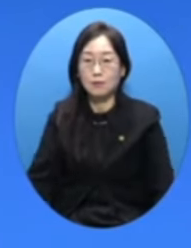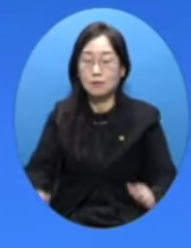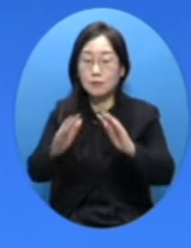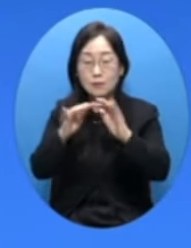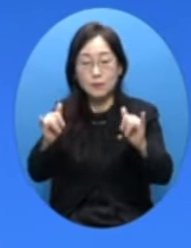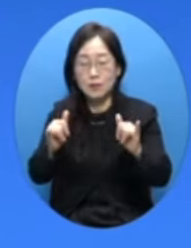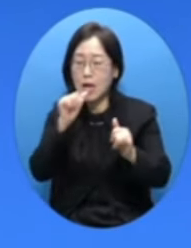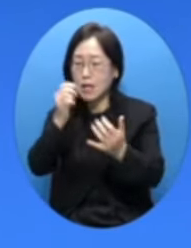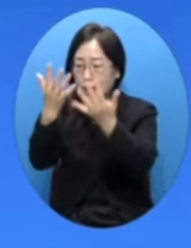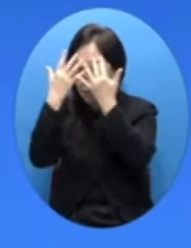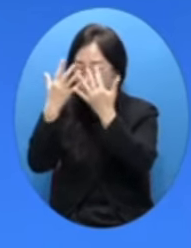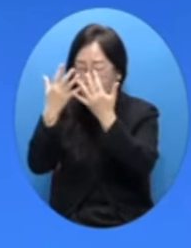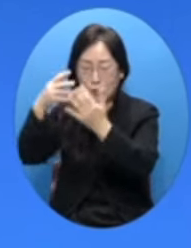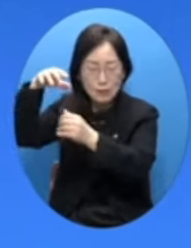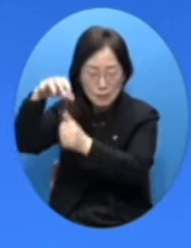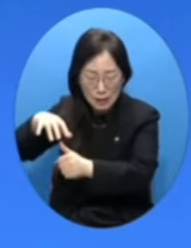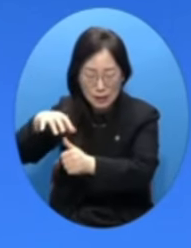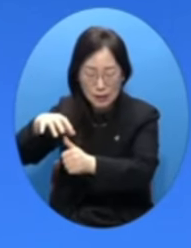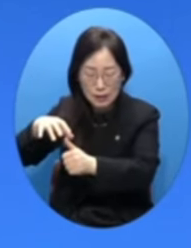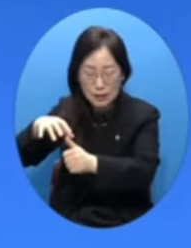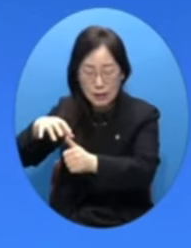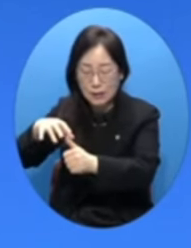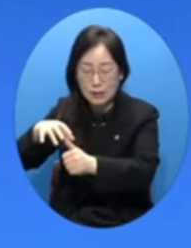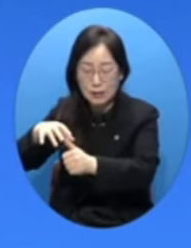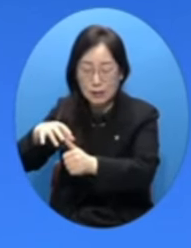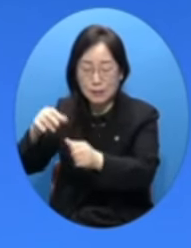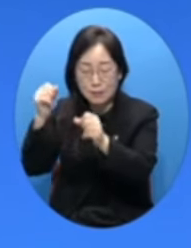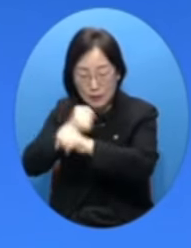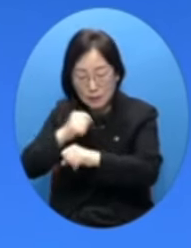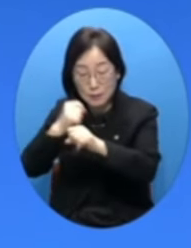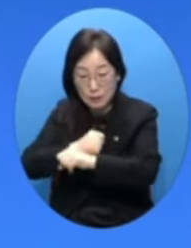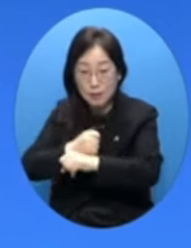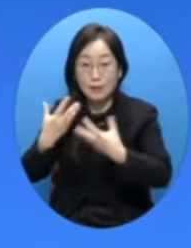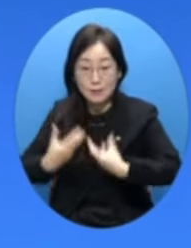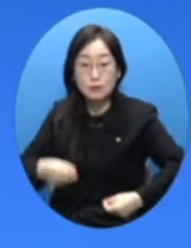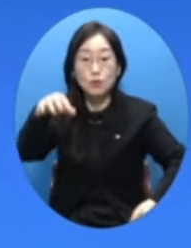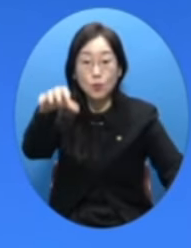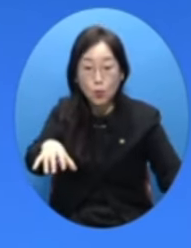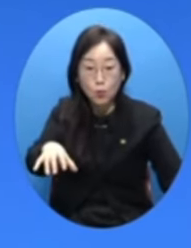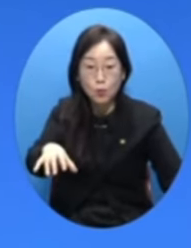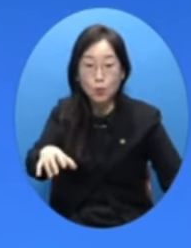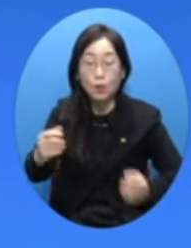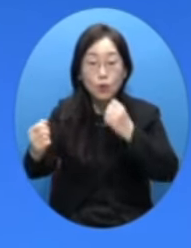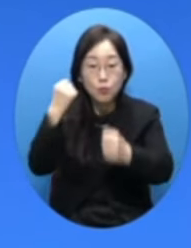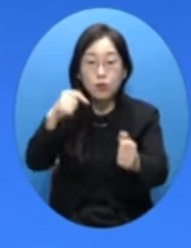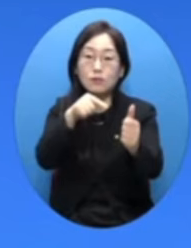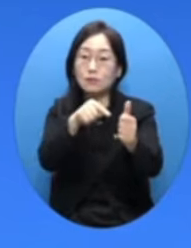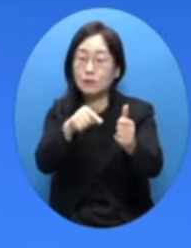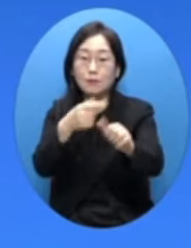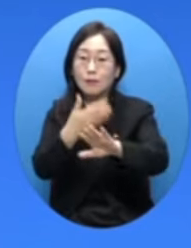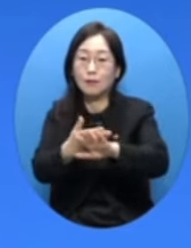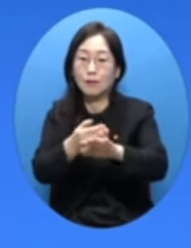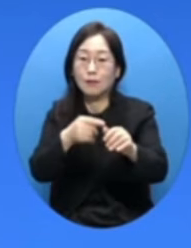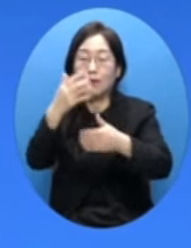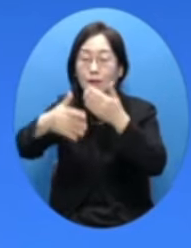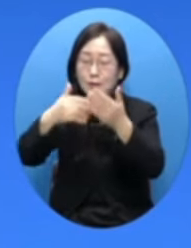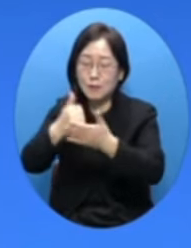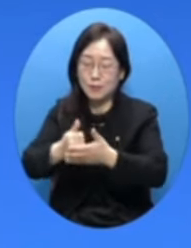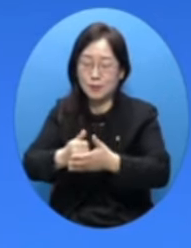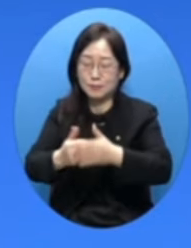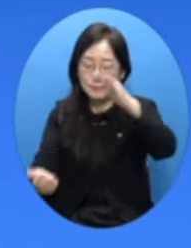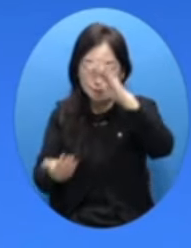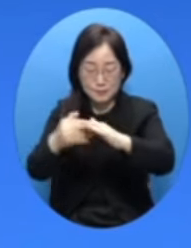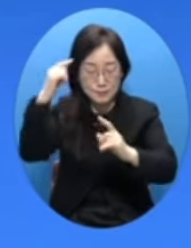글로 가면 이제 우리의 인생이 끝났다고 할 정도로 그런 좌절의 자리에 그가 떨어졌음에도 불구하고 하나님 앞에 절대긍정의